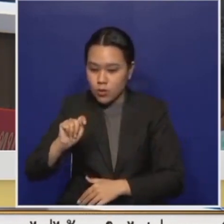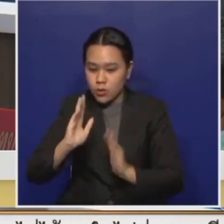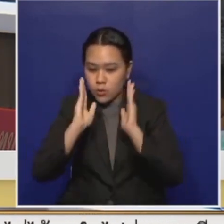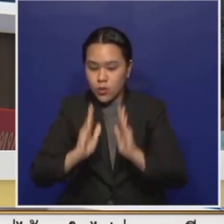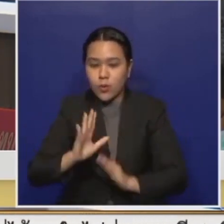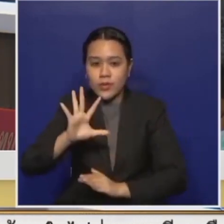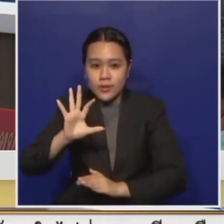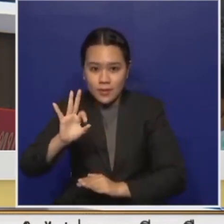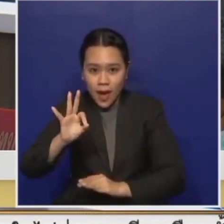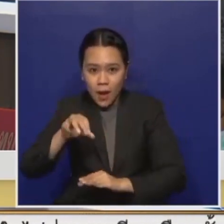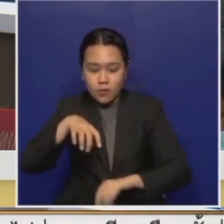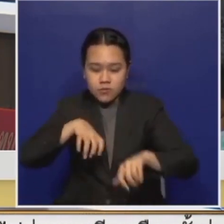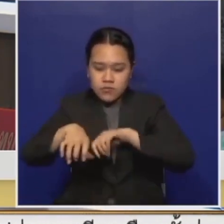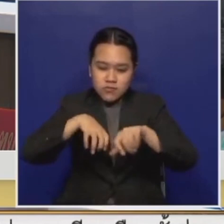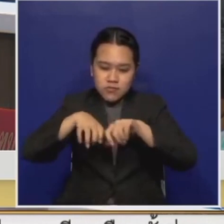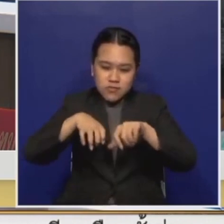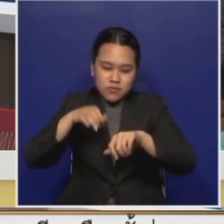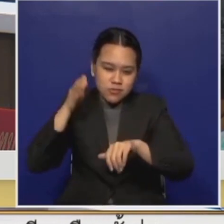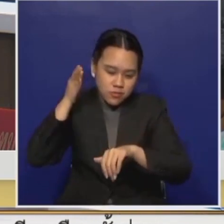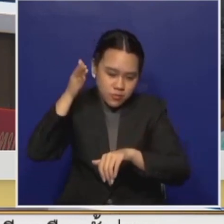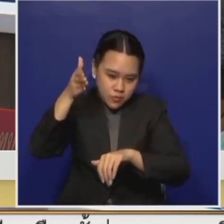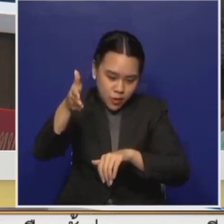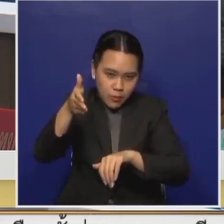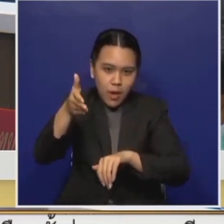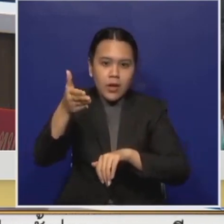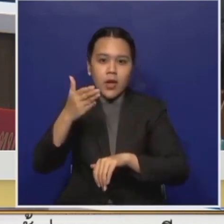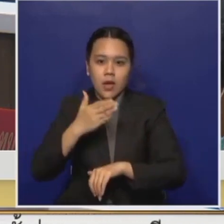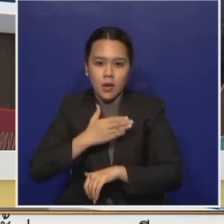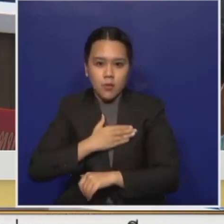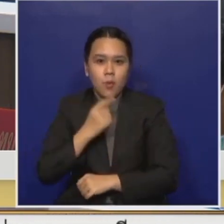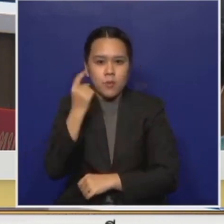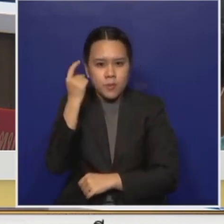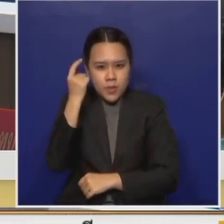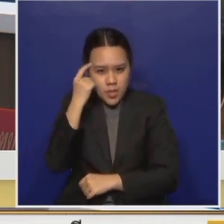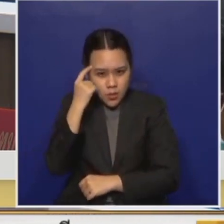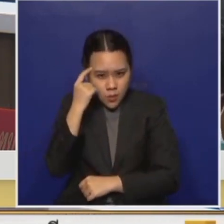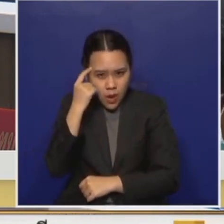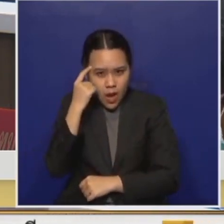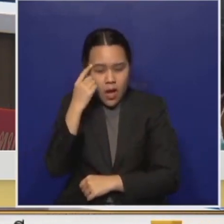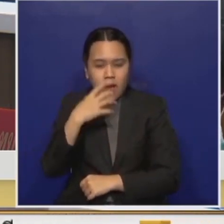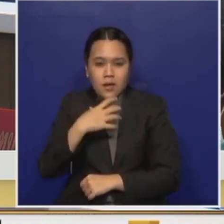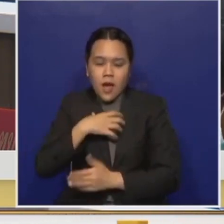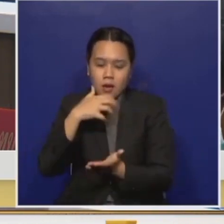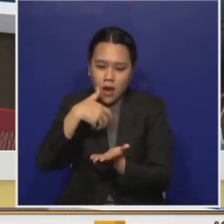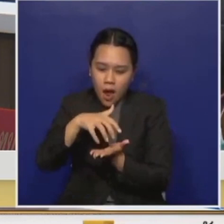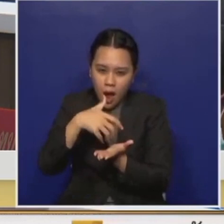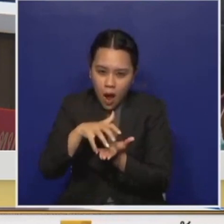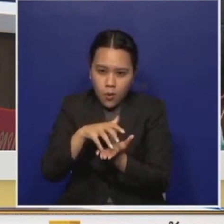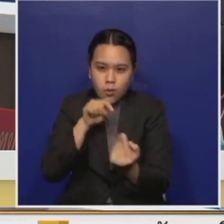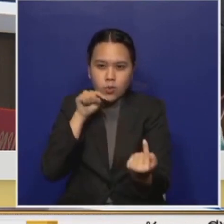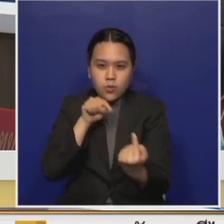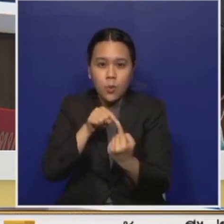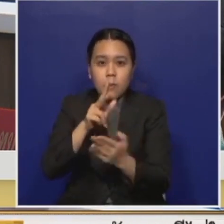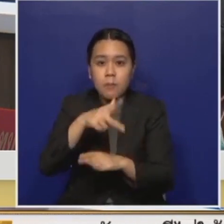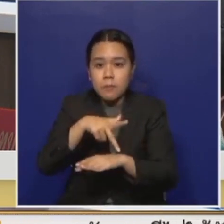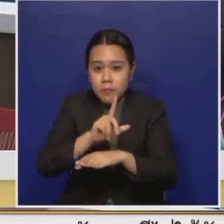มันก็จะไปทำให้สิงที่ผมอยากกลบเรีทําทานนะครับเน้นยำครับว่าก